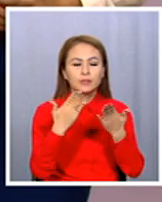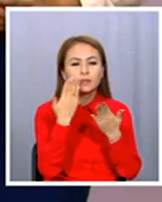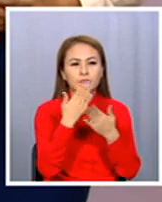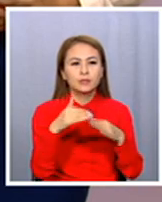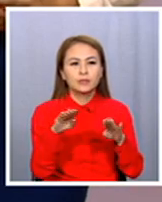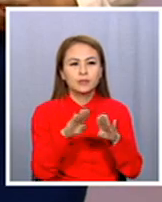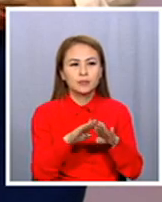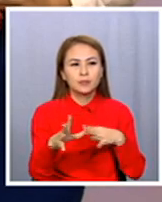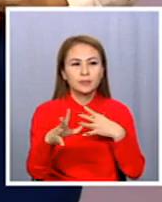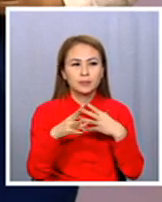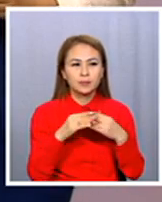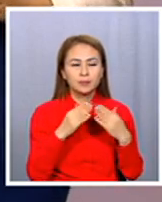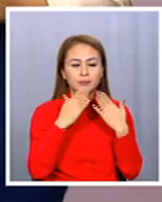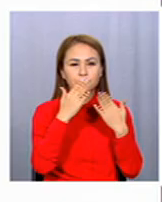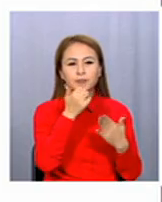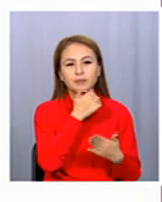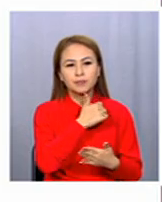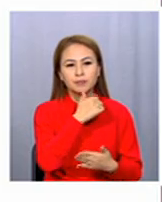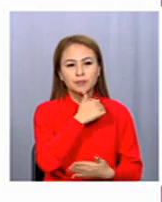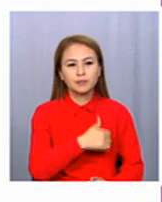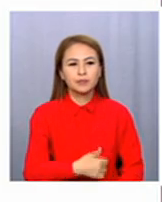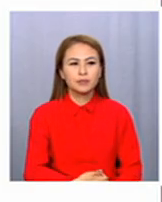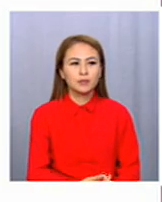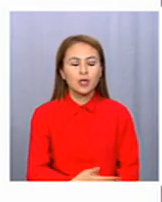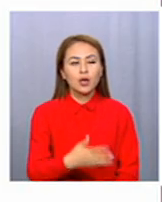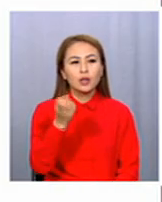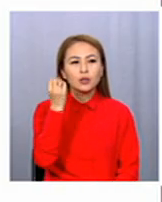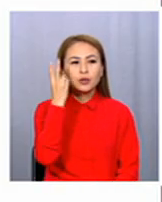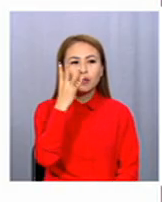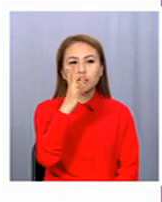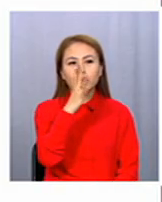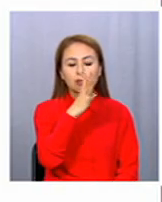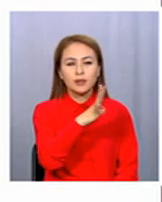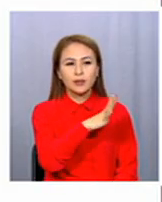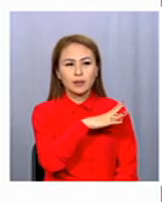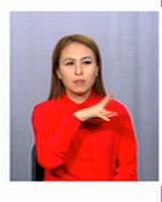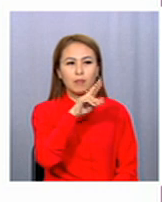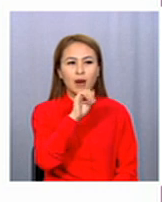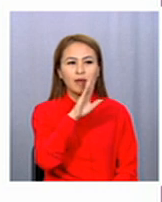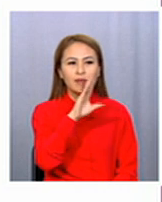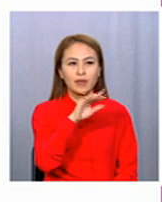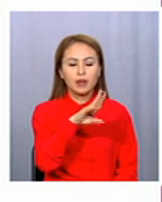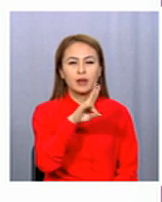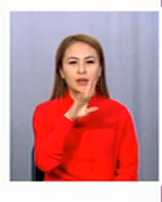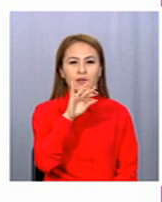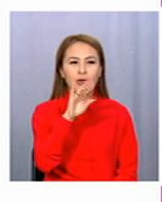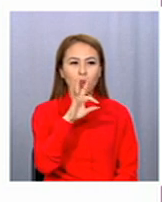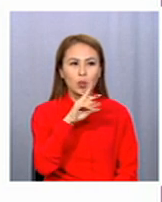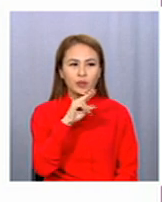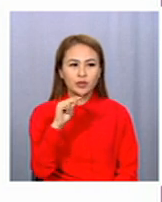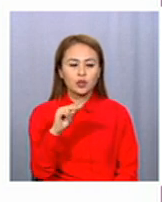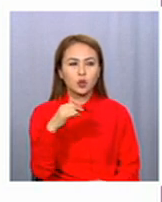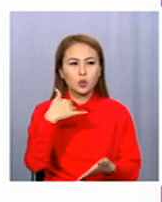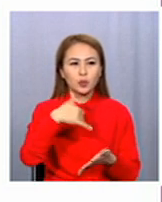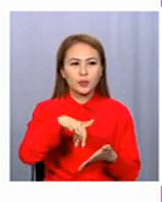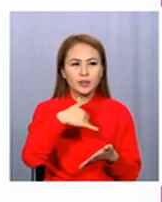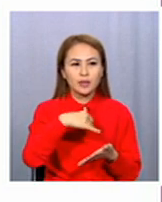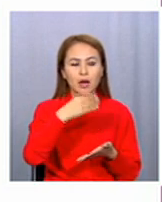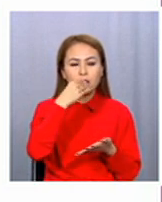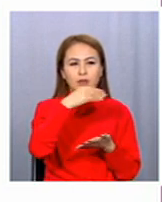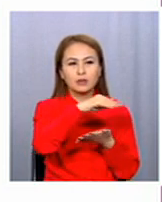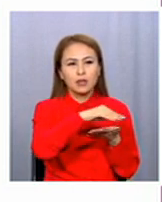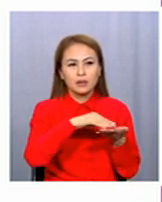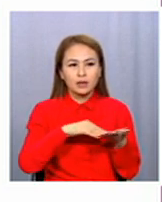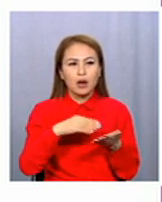менімен бірге оқып отырыңдар. Түс мезгілі еді. Павел Иванович сөмкесінен азық түлік салынған